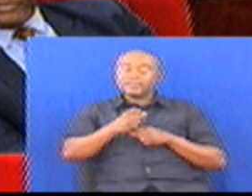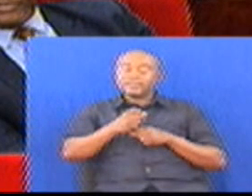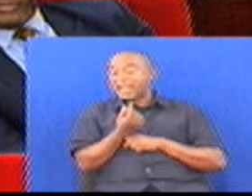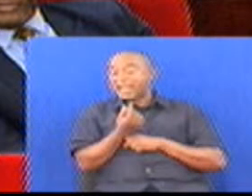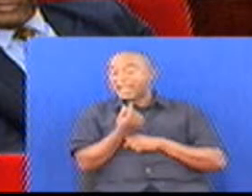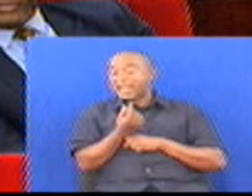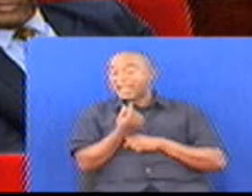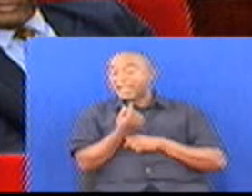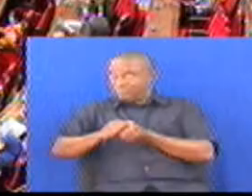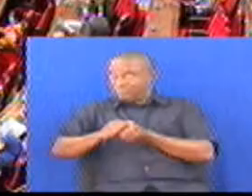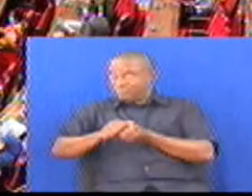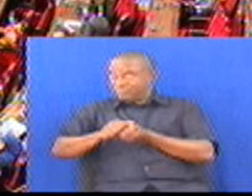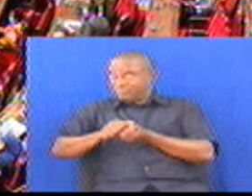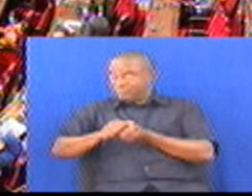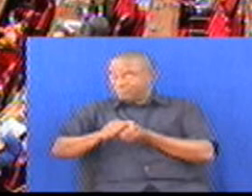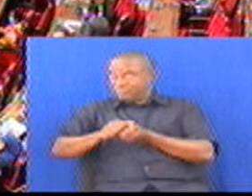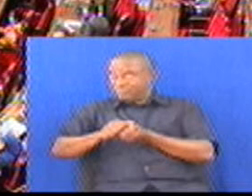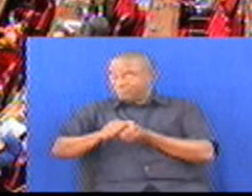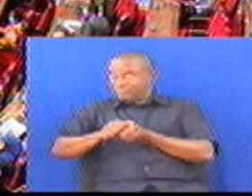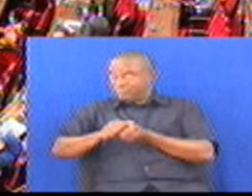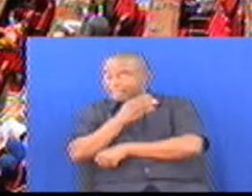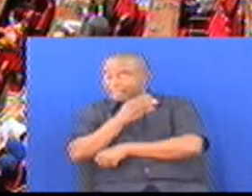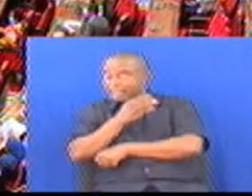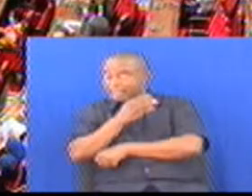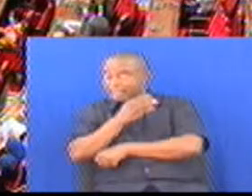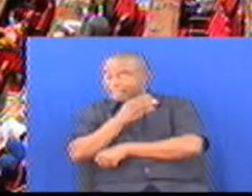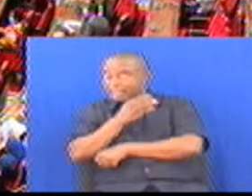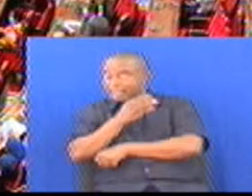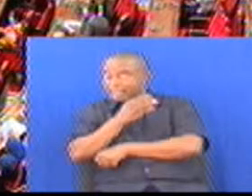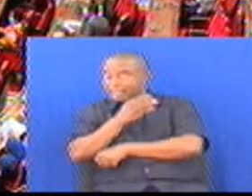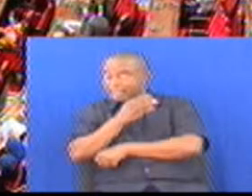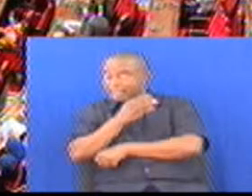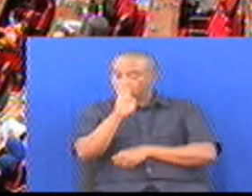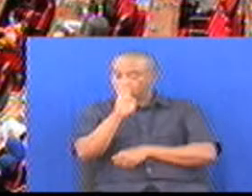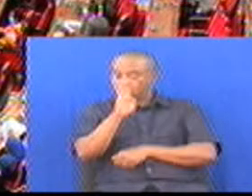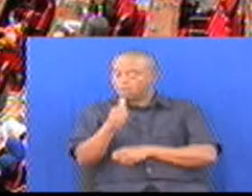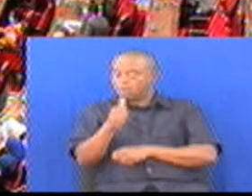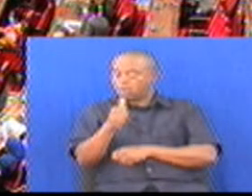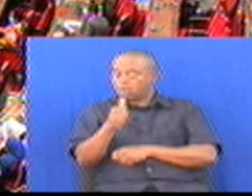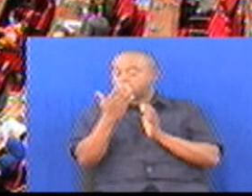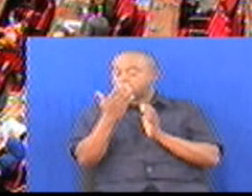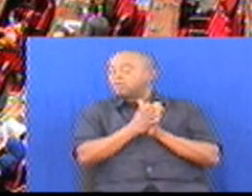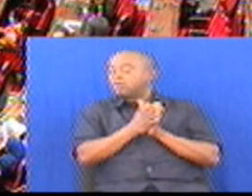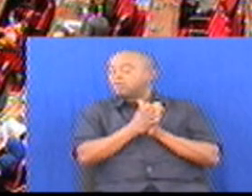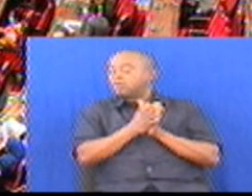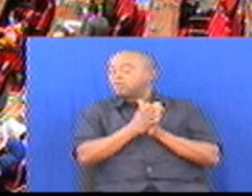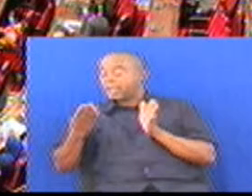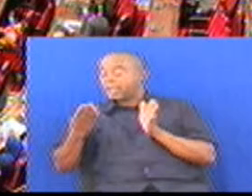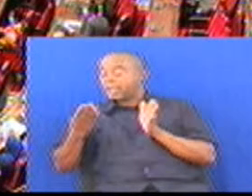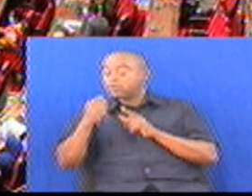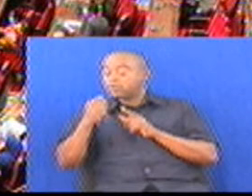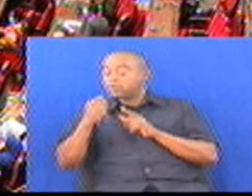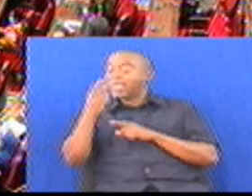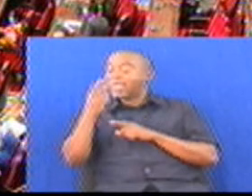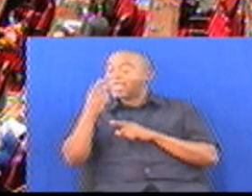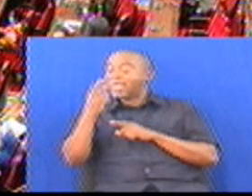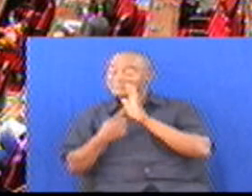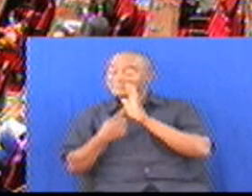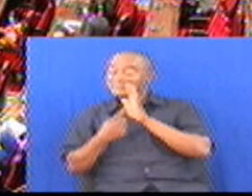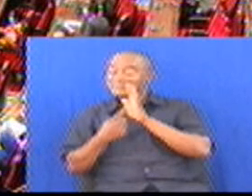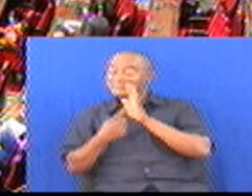vitendanishi kutoka shilingi bilioni 31 mwaka 2015 hadi bilioni 269